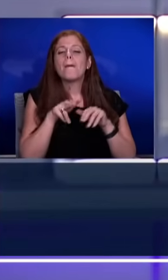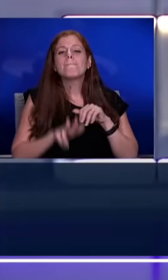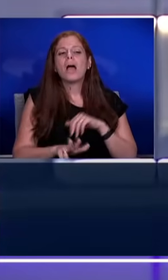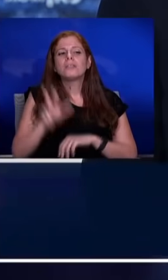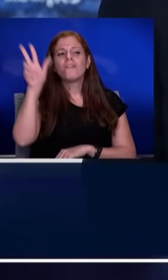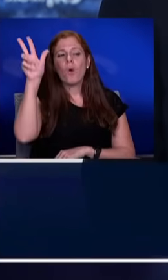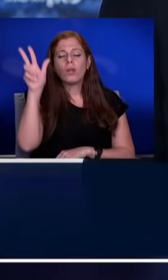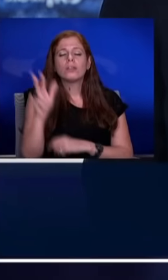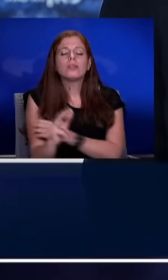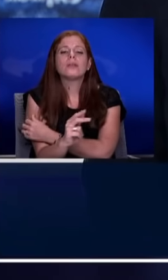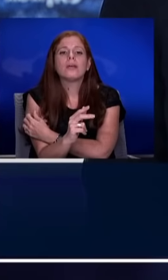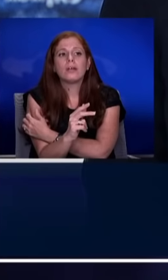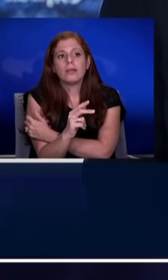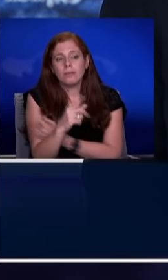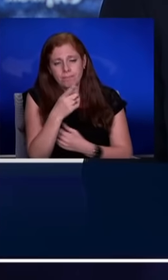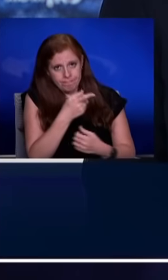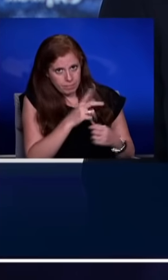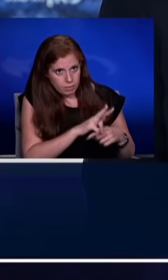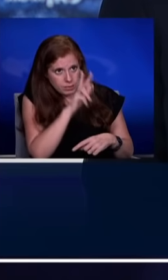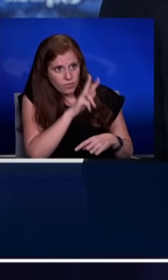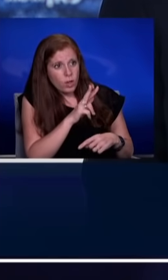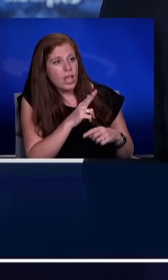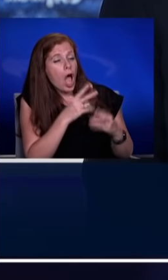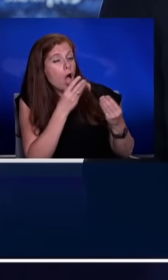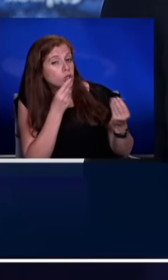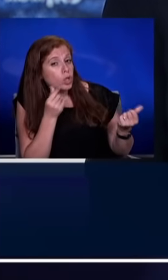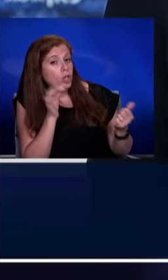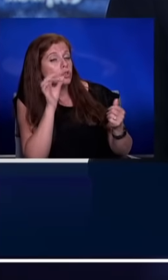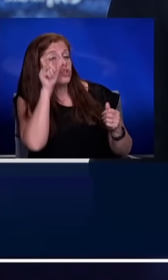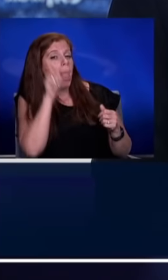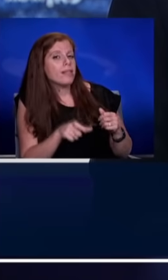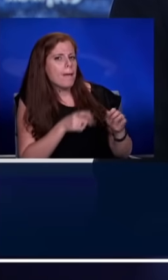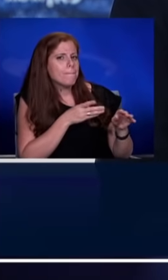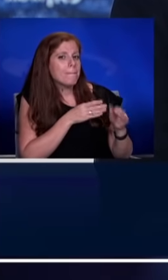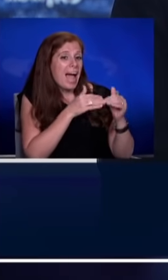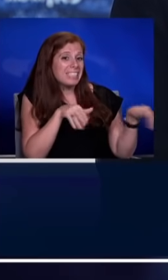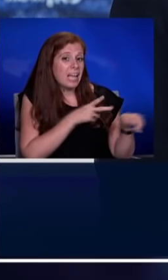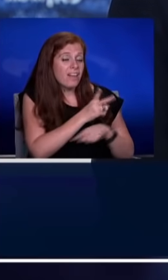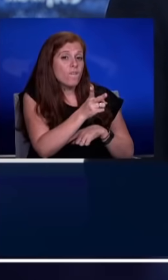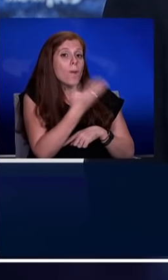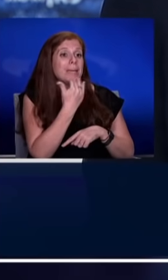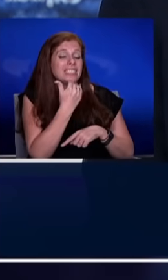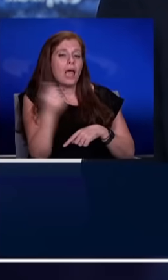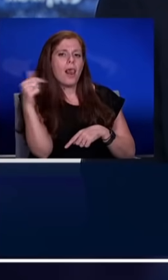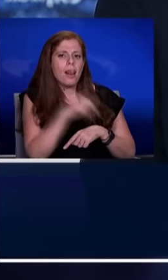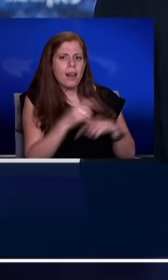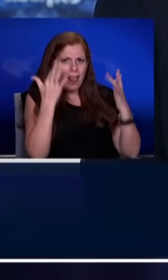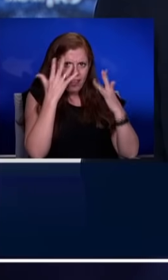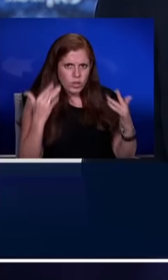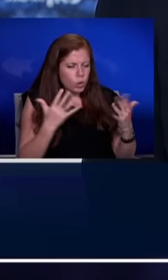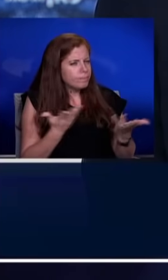איתך רובי אמשלג, כתבנו בצפון, עם חשד שאדם חצה את הגבול מישראל אל לבנון. מה הסיפור?